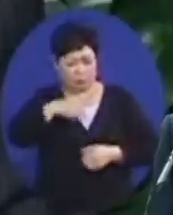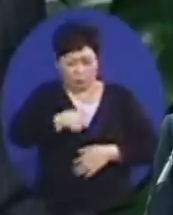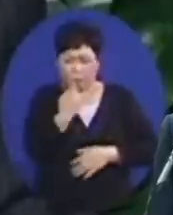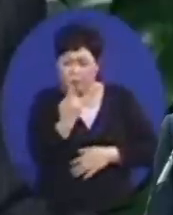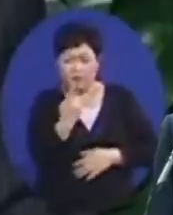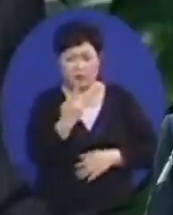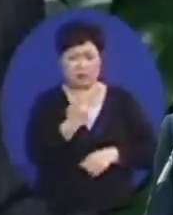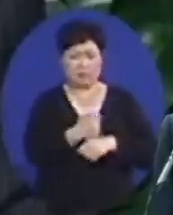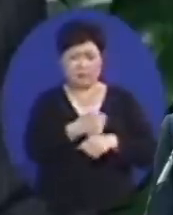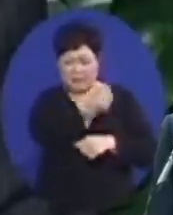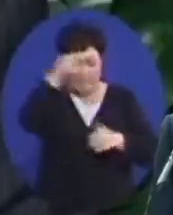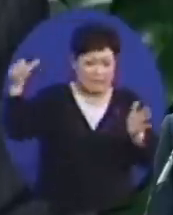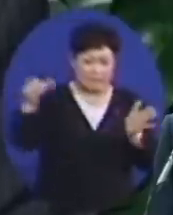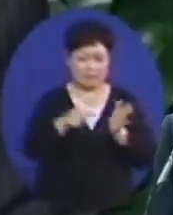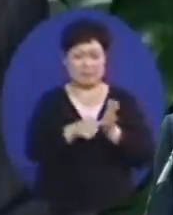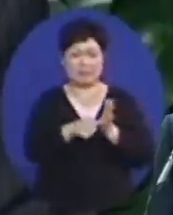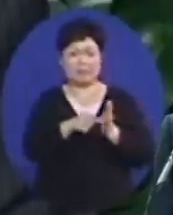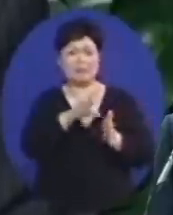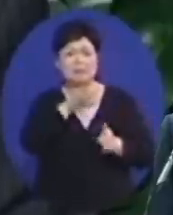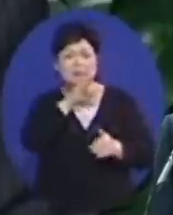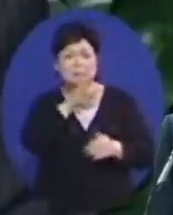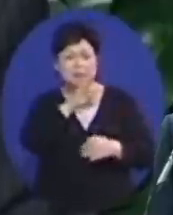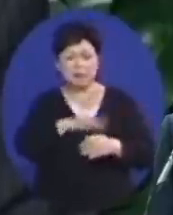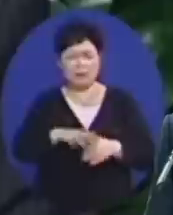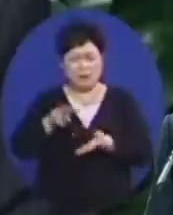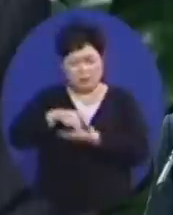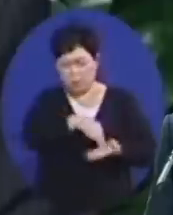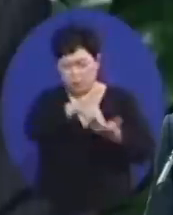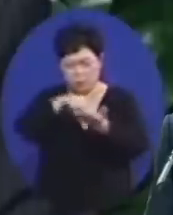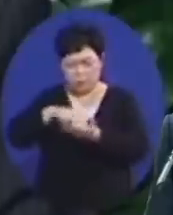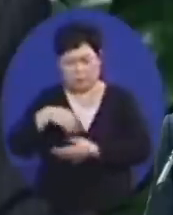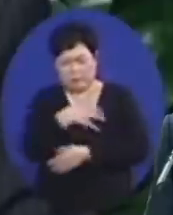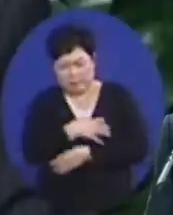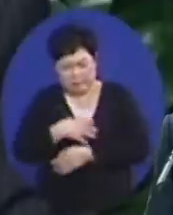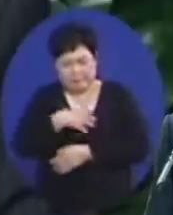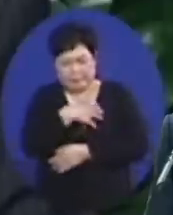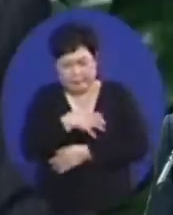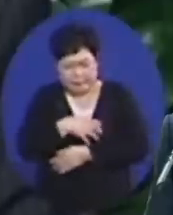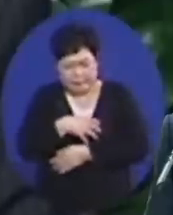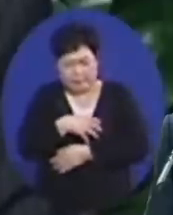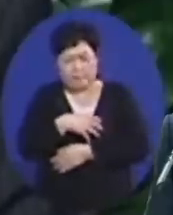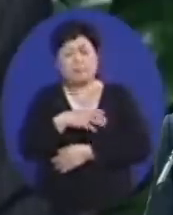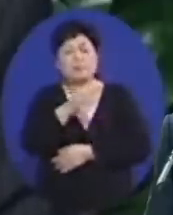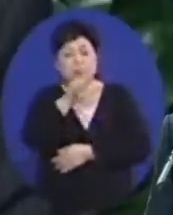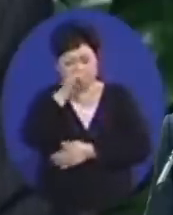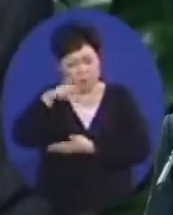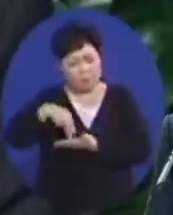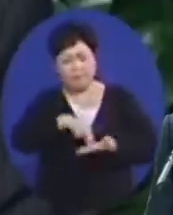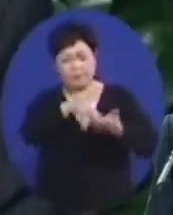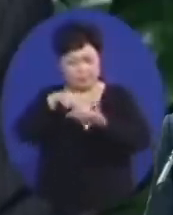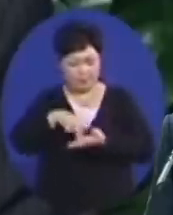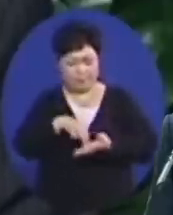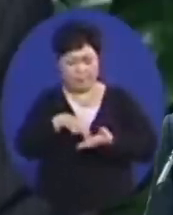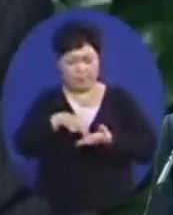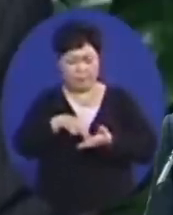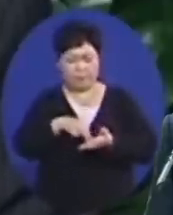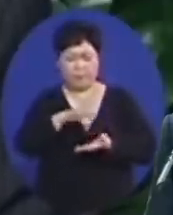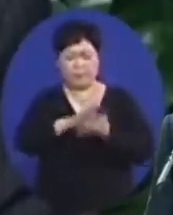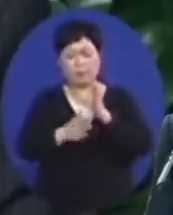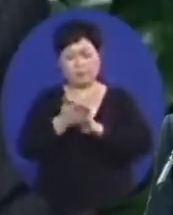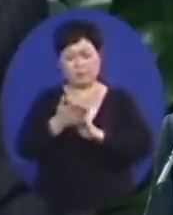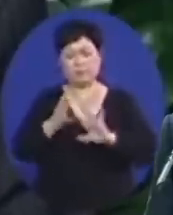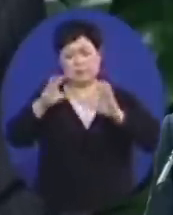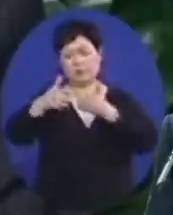정말 일생에 최대의 고독한 괴로움을 당해야 되는 것입니다. 괴로움 없이 세상을 뜨게